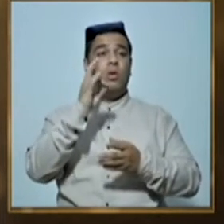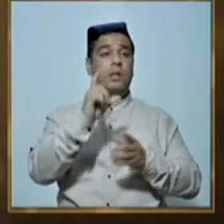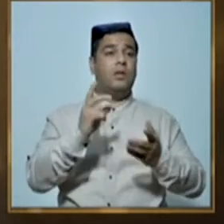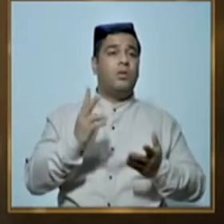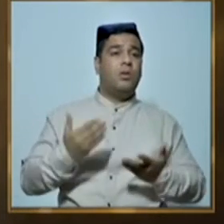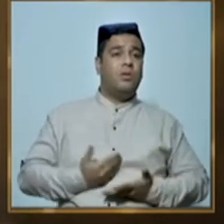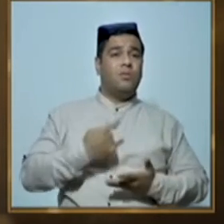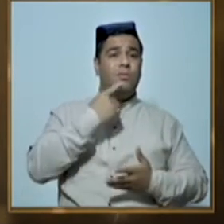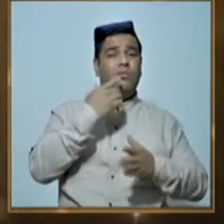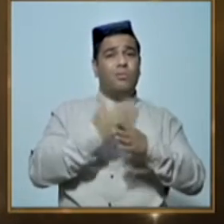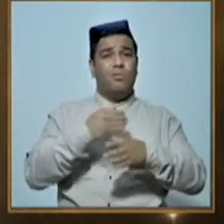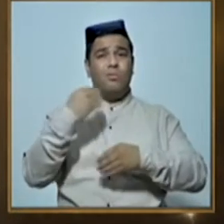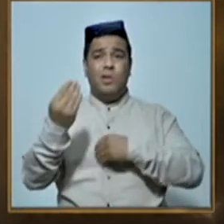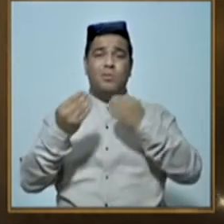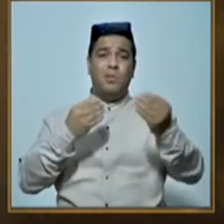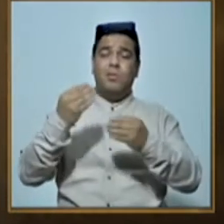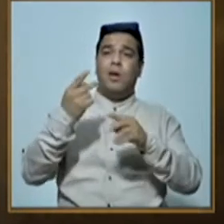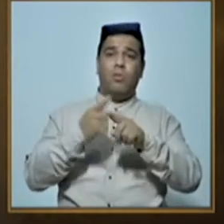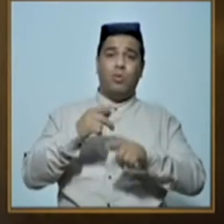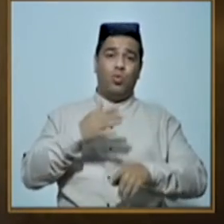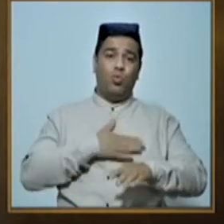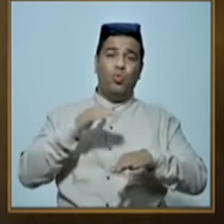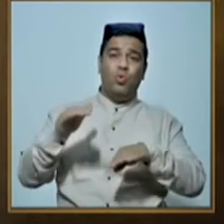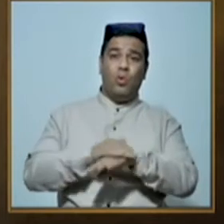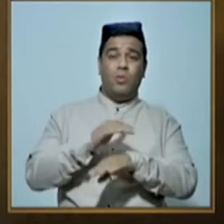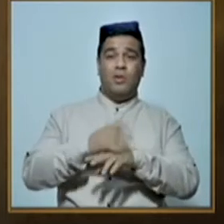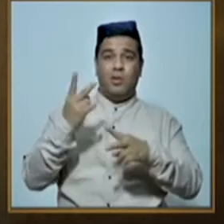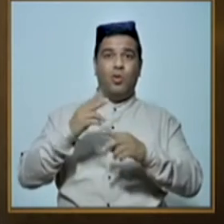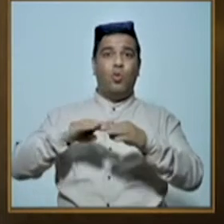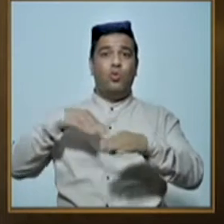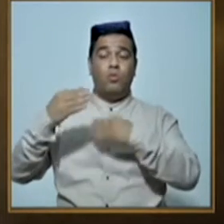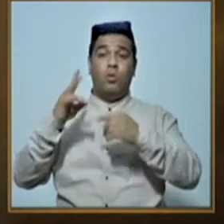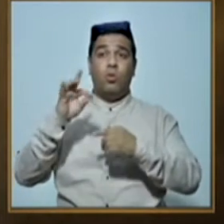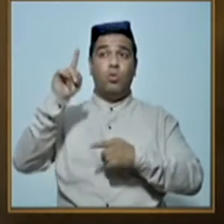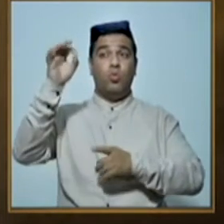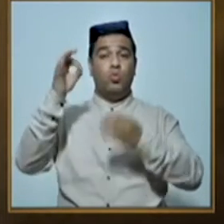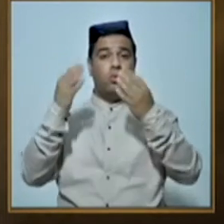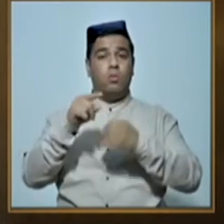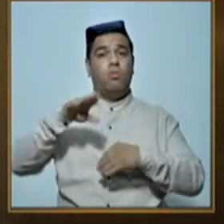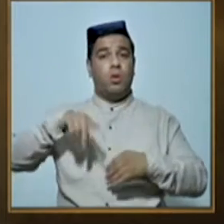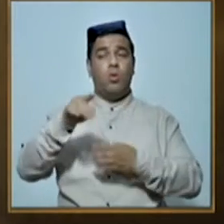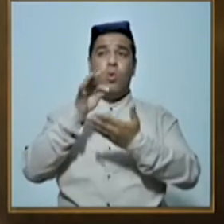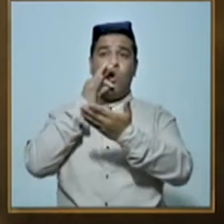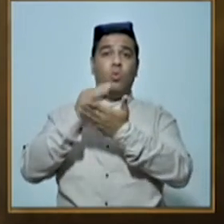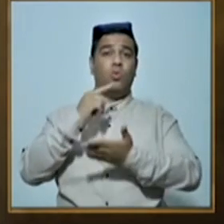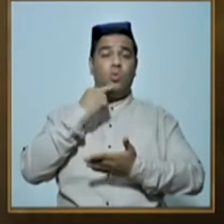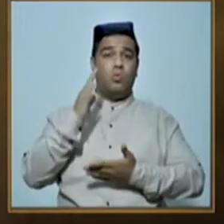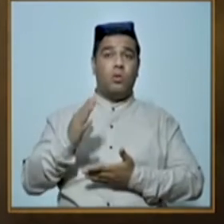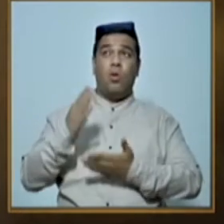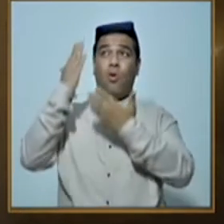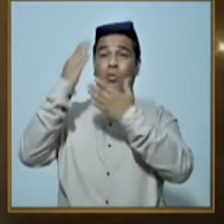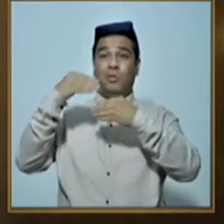feragatta yaşa baylığından halal faydalangin. Lekin ahiretini unutup koyma. Allah